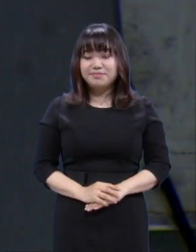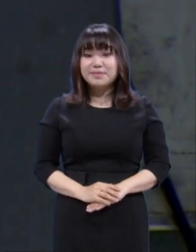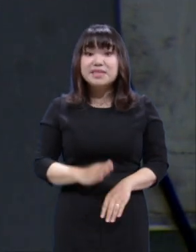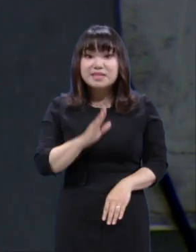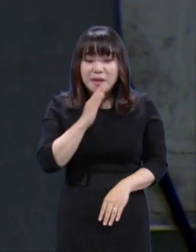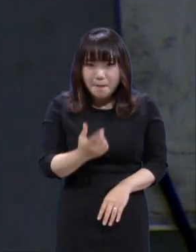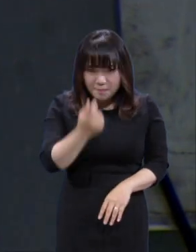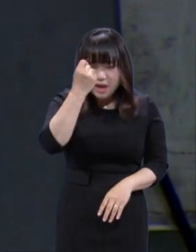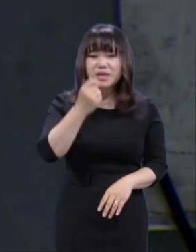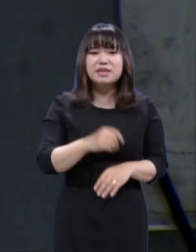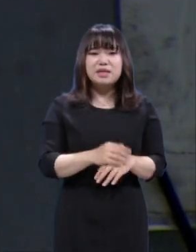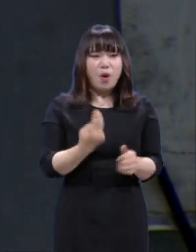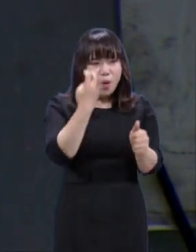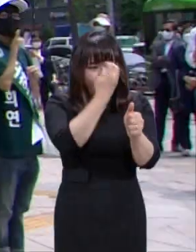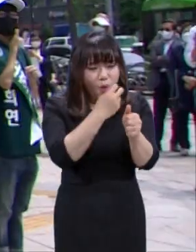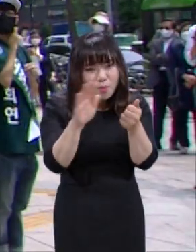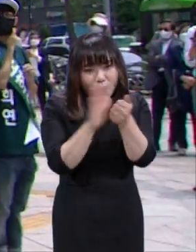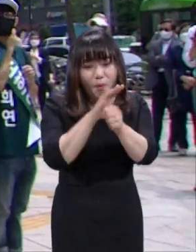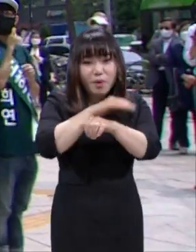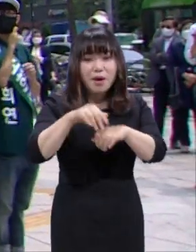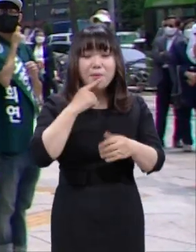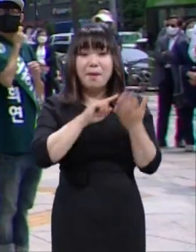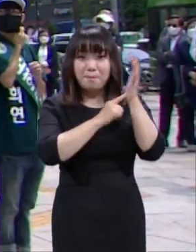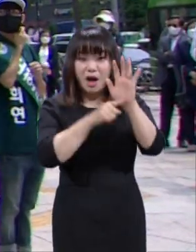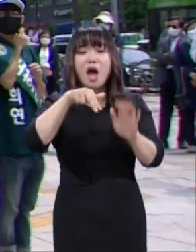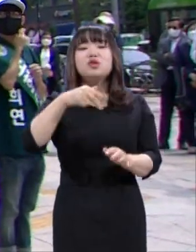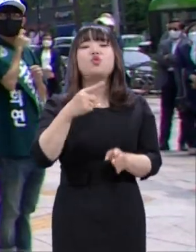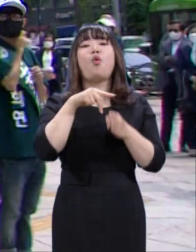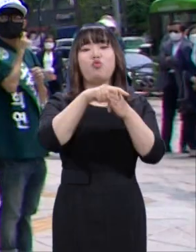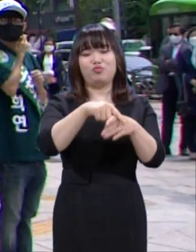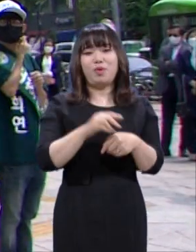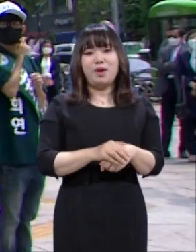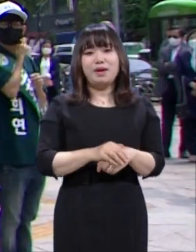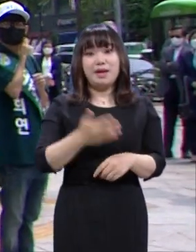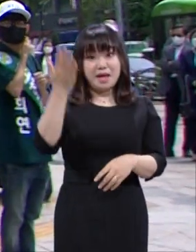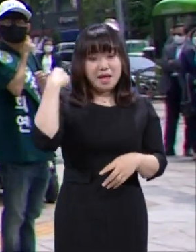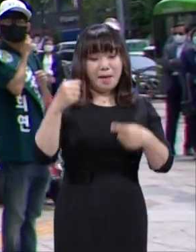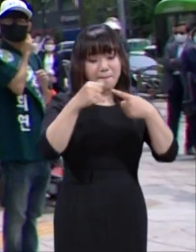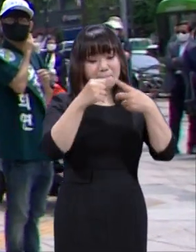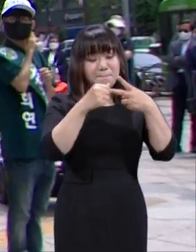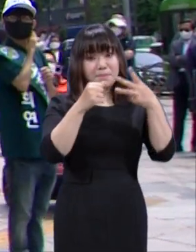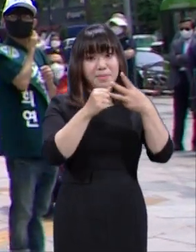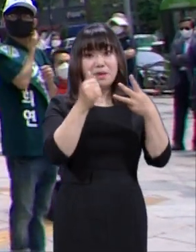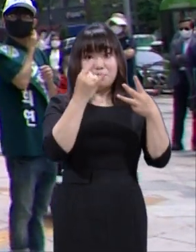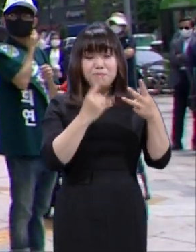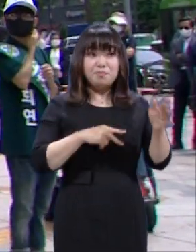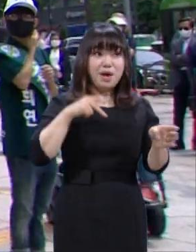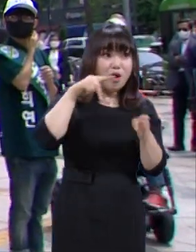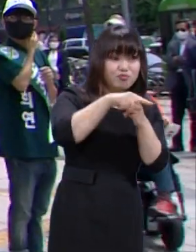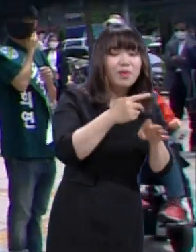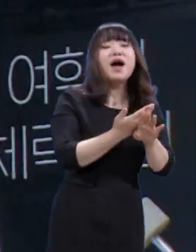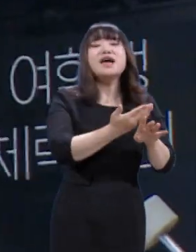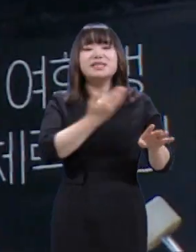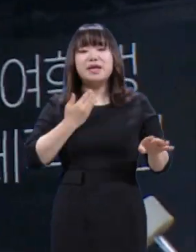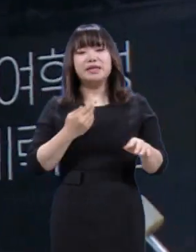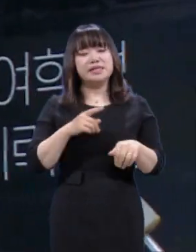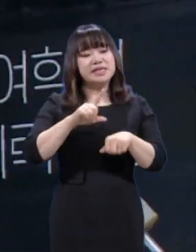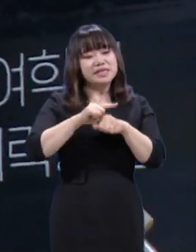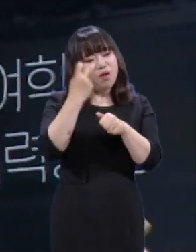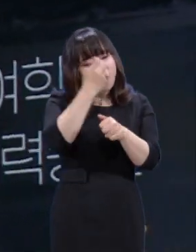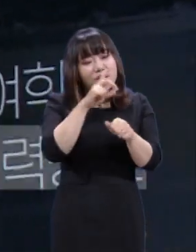일찍이 돌봄 개선책을 발표한 조희연 후보는 교육감 선거 3선 출마 직전 돌봄 시간 연장을